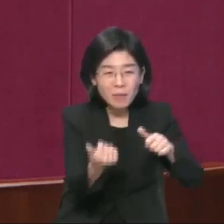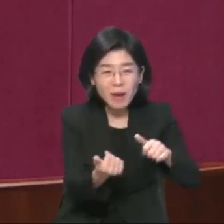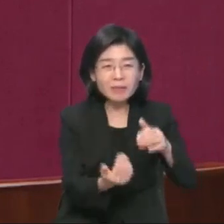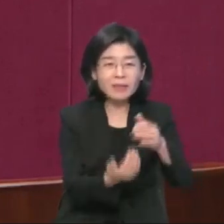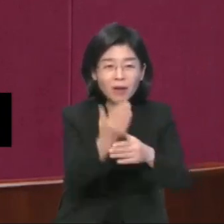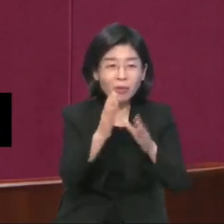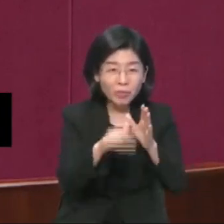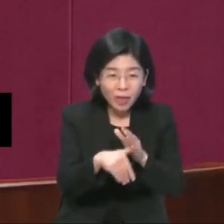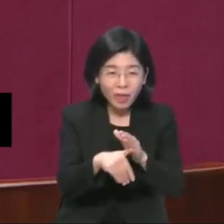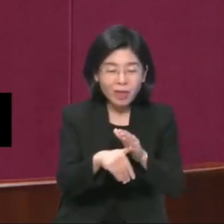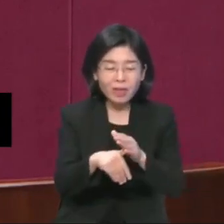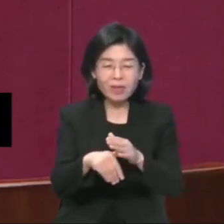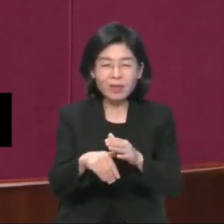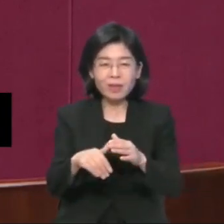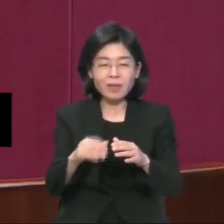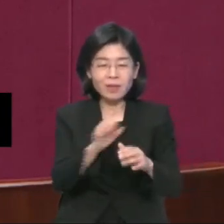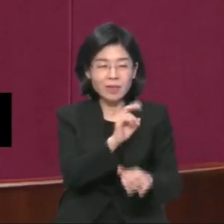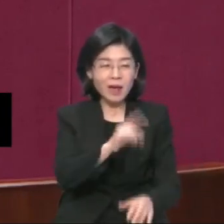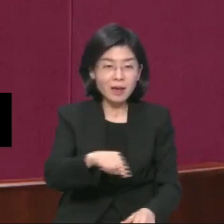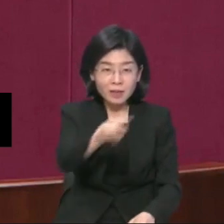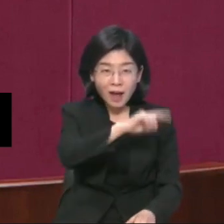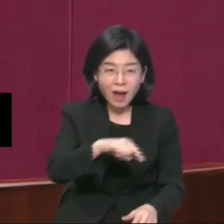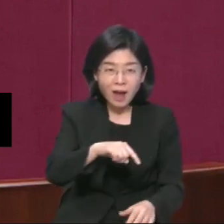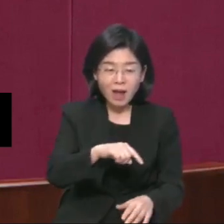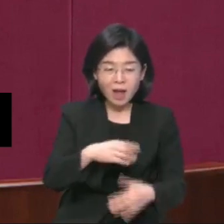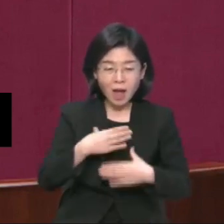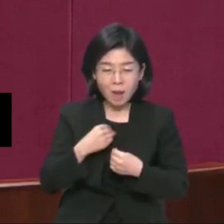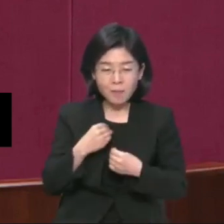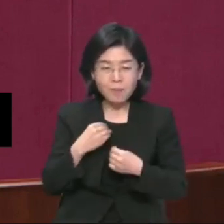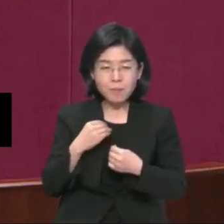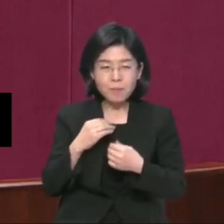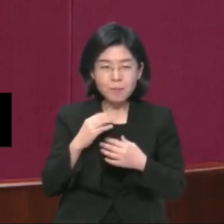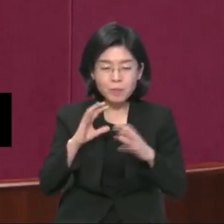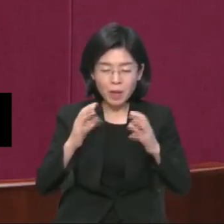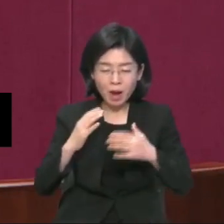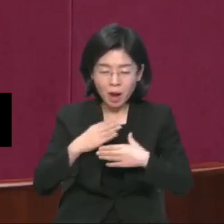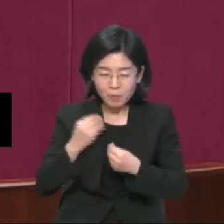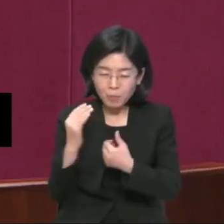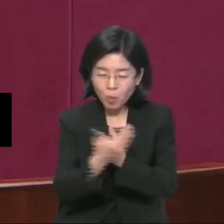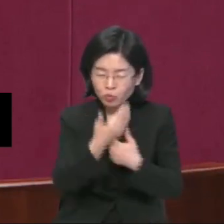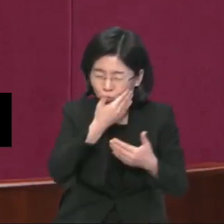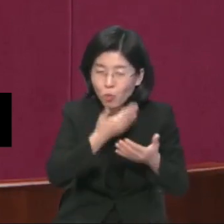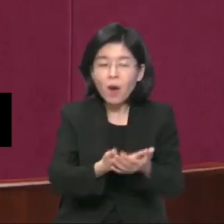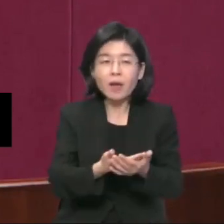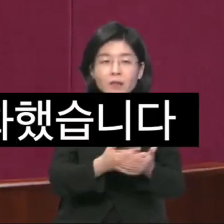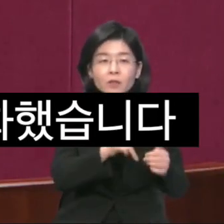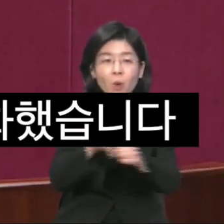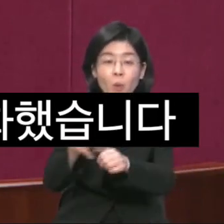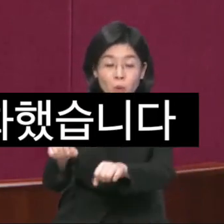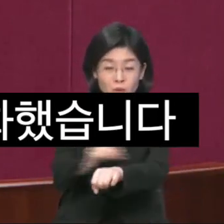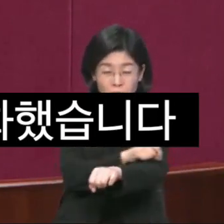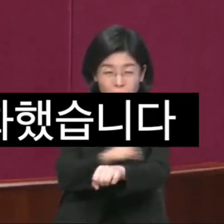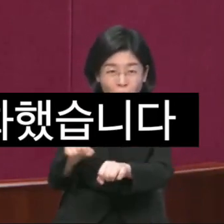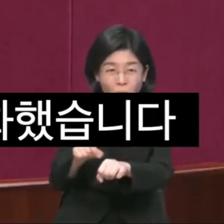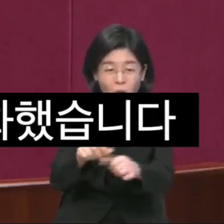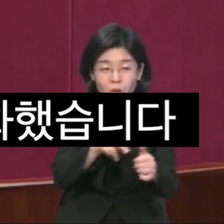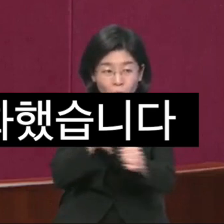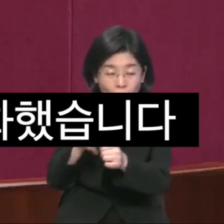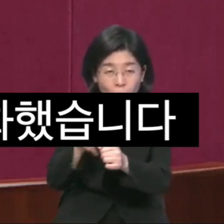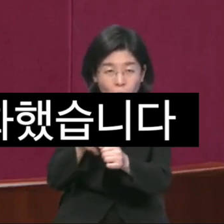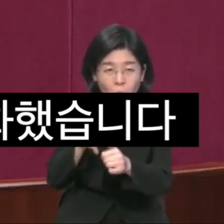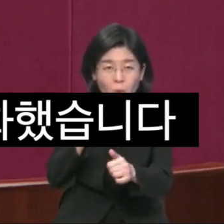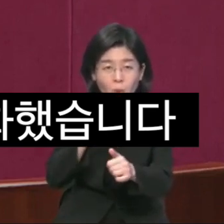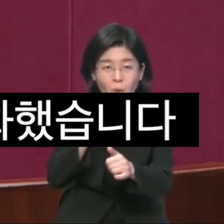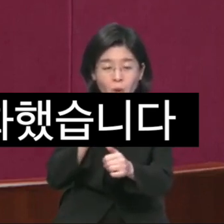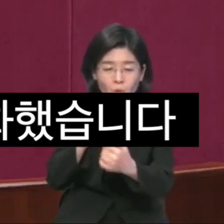때 야당에서는 안보에서 가장 중요한 SI 정보, 즉 절대 노출해서는